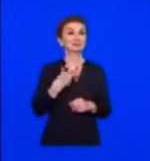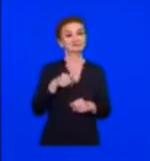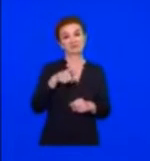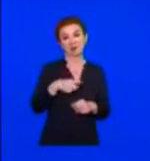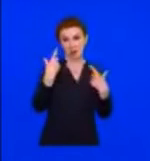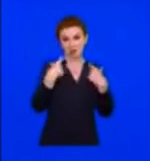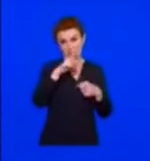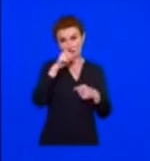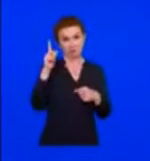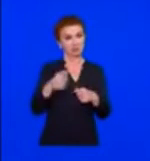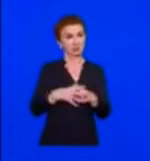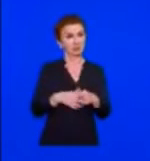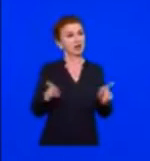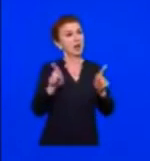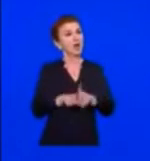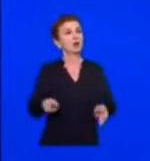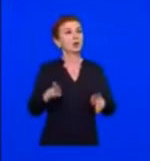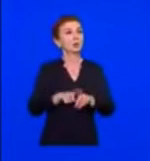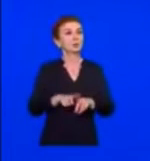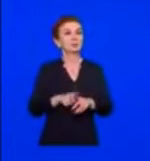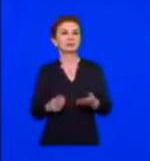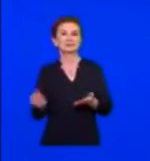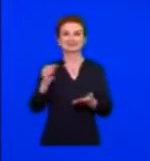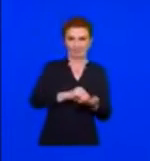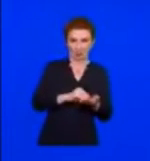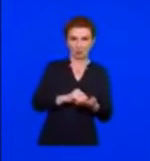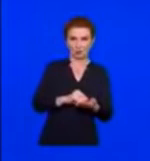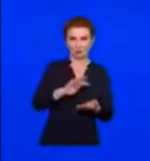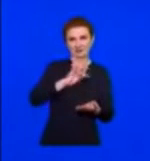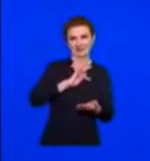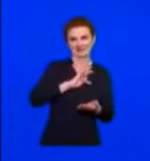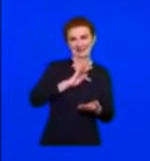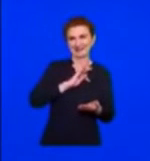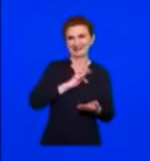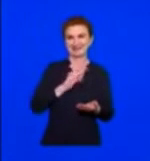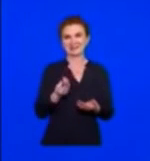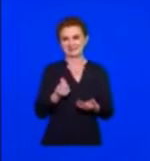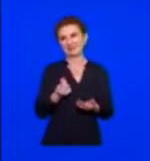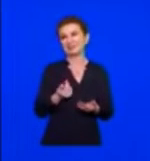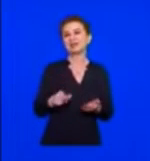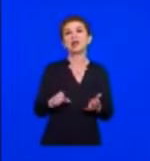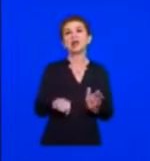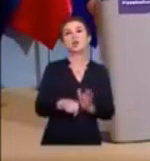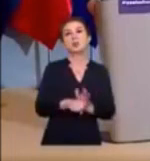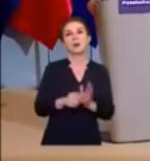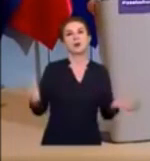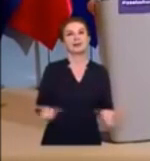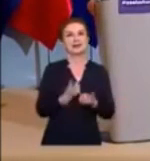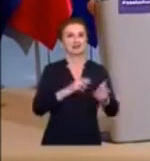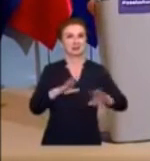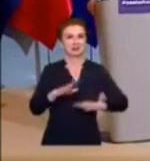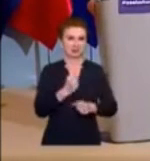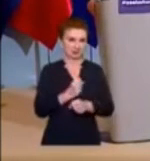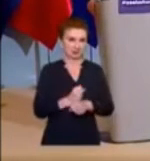ludzie również dołożyli swoją cegiełkę do ratowania miejsc pracy. Dziękuję bardzo. Proszę